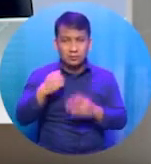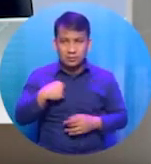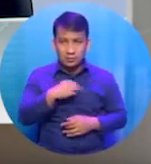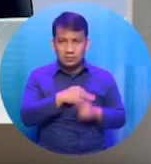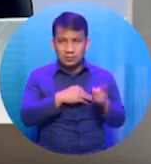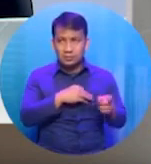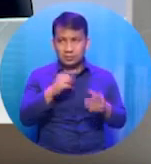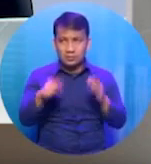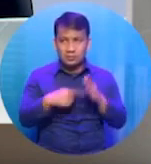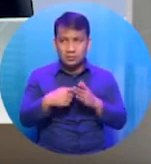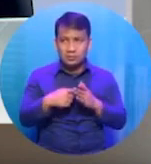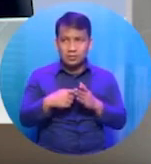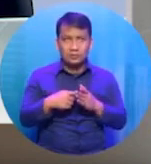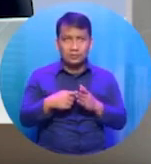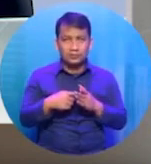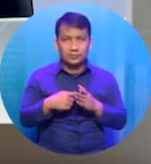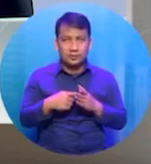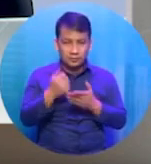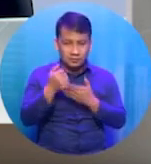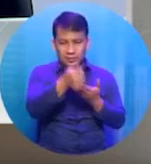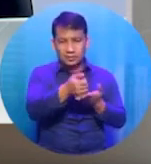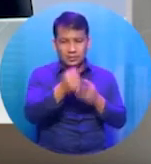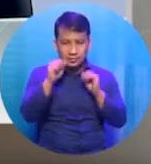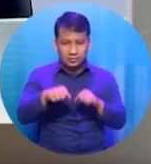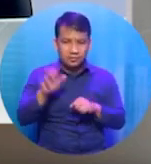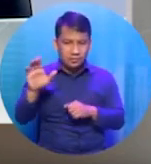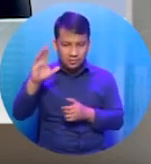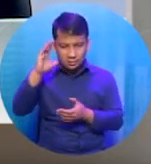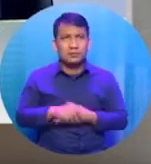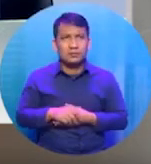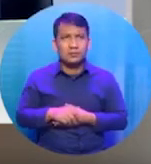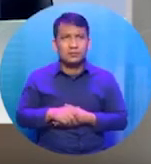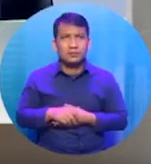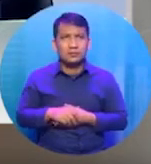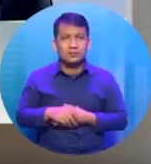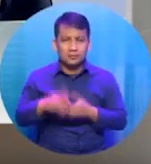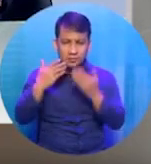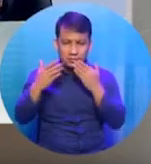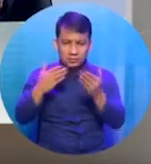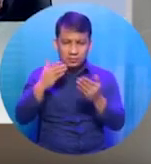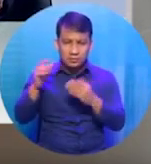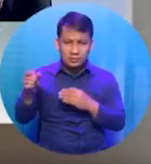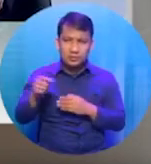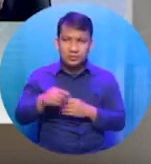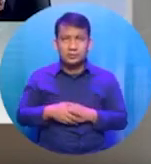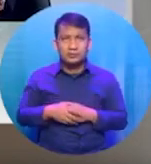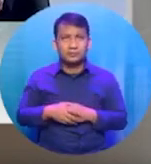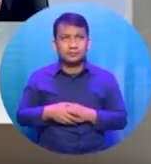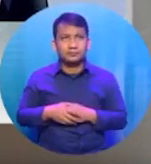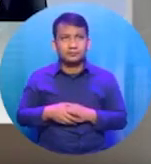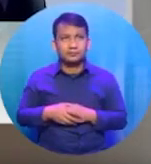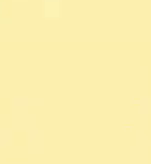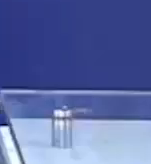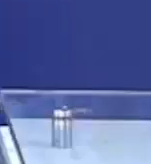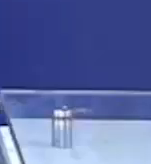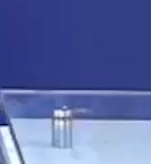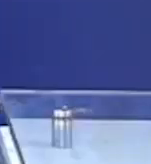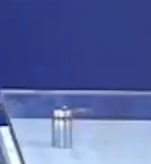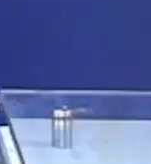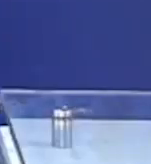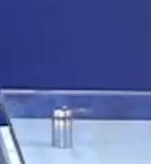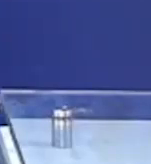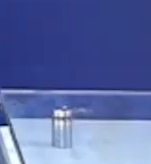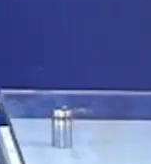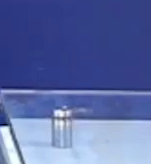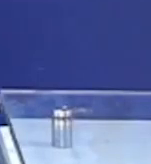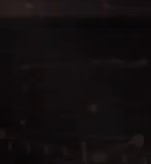ng staff namin once we get off the line at matutulungan po natin yung asawa ninyo, sir. Opo, sir. Salamat po ng marami, sir. Thank you.